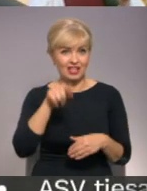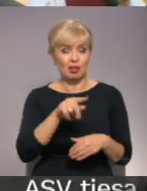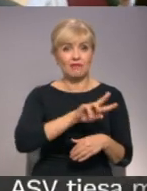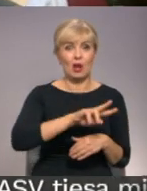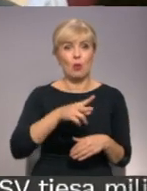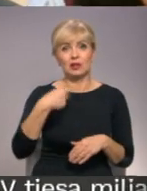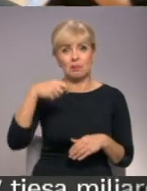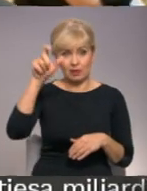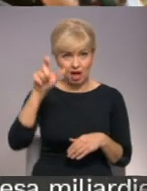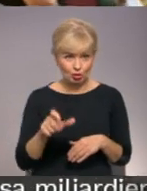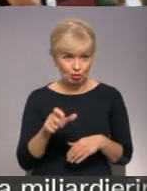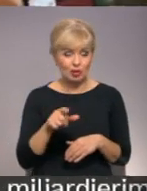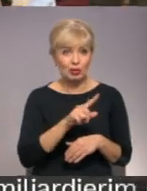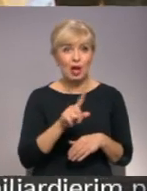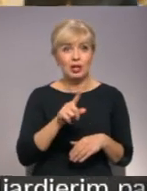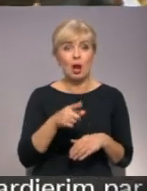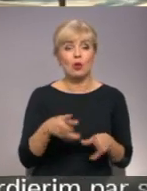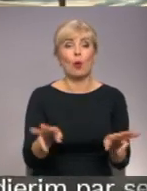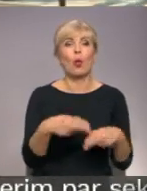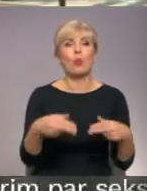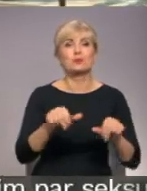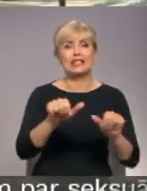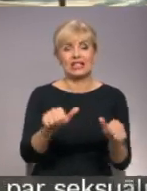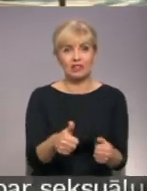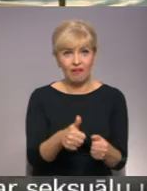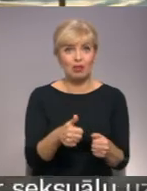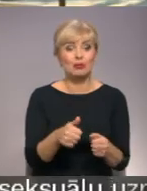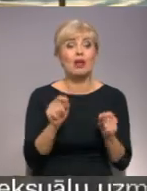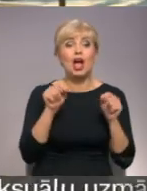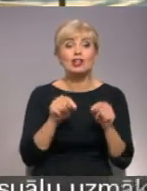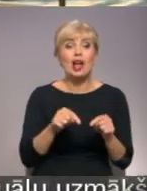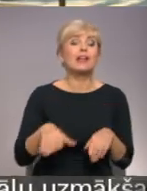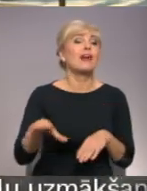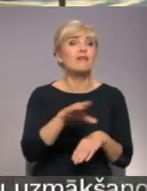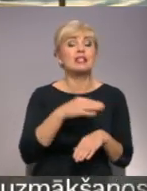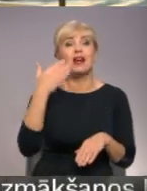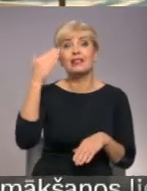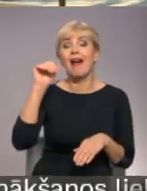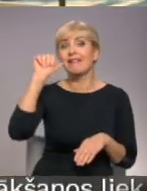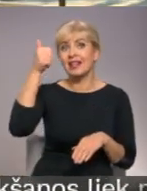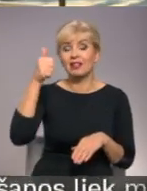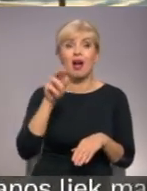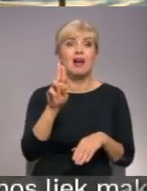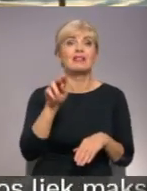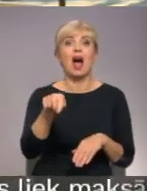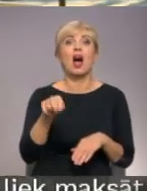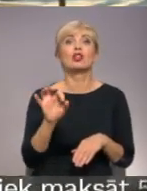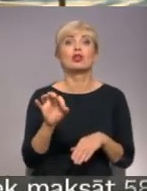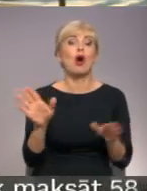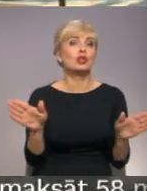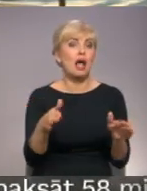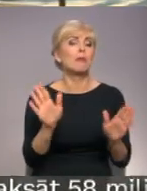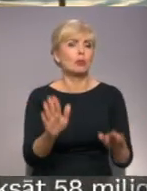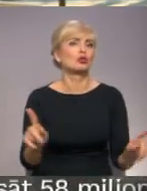vai diviem prezidentiem, jo mums ir tāds klubs izveidojies. Tāpēc šeit visi cer, ka rītdienas NATO samits būs